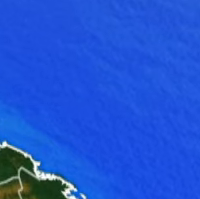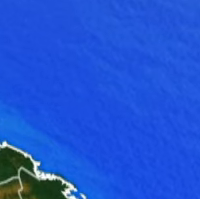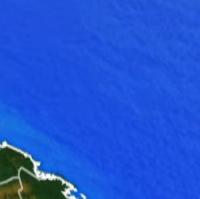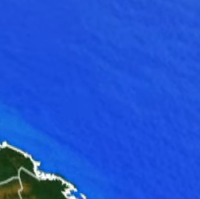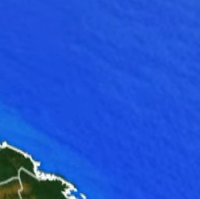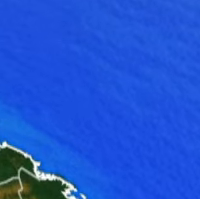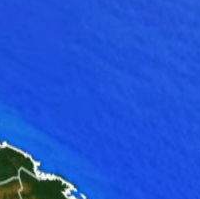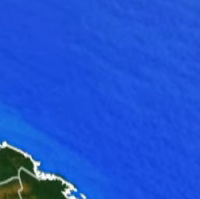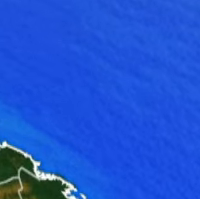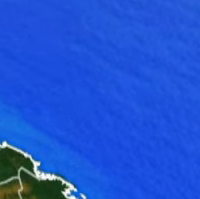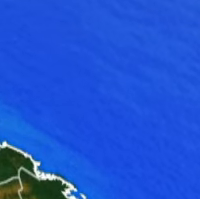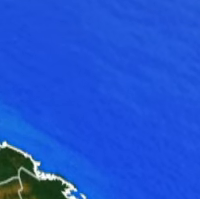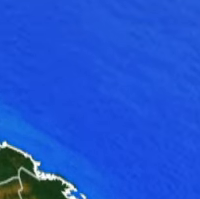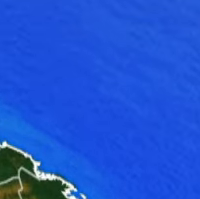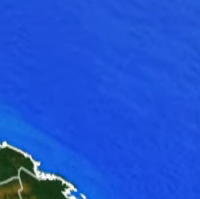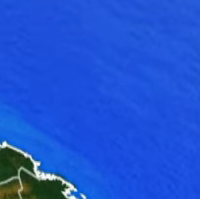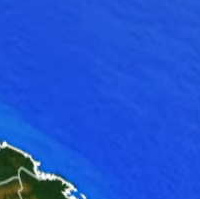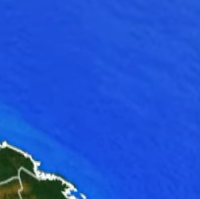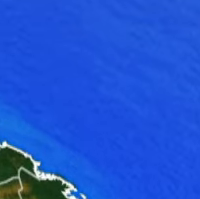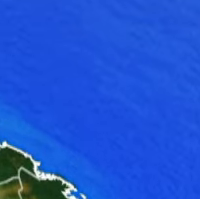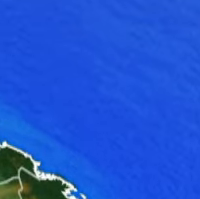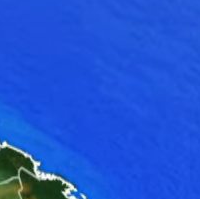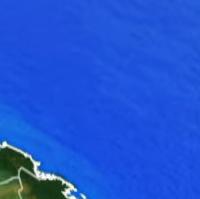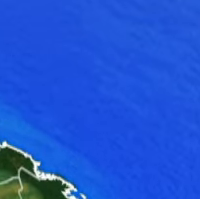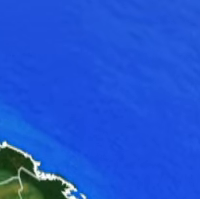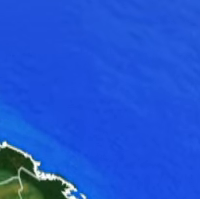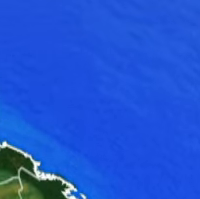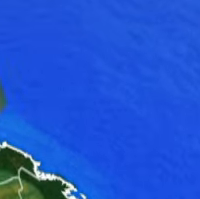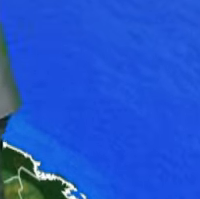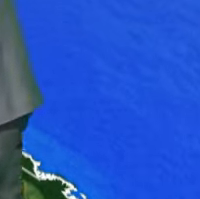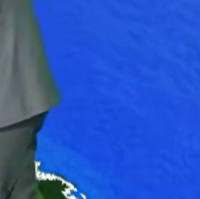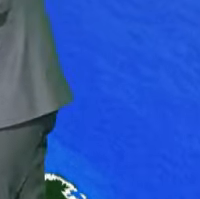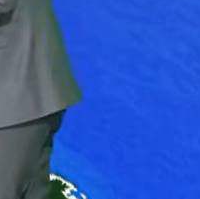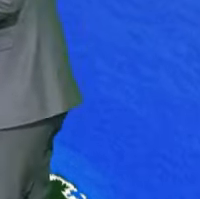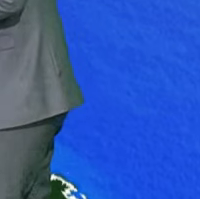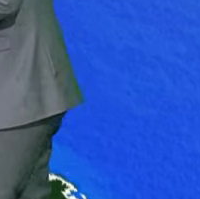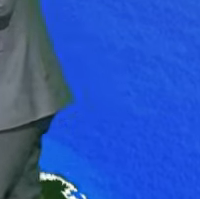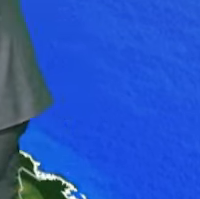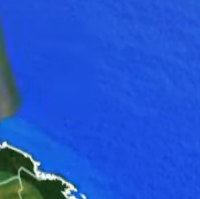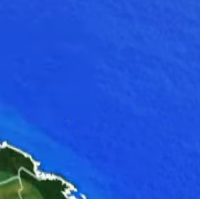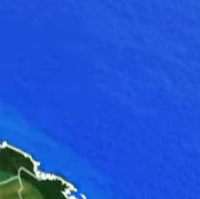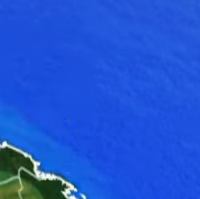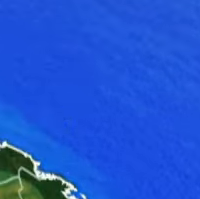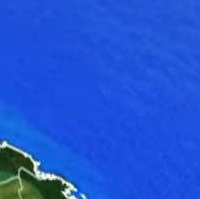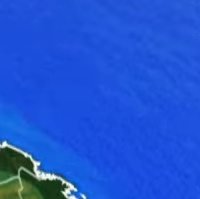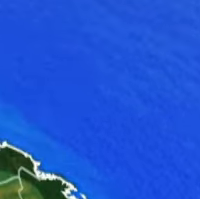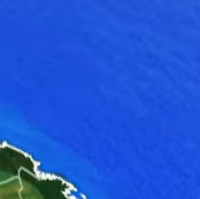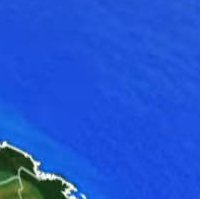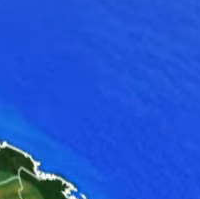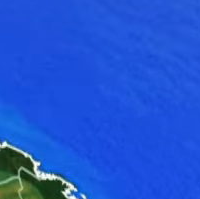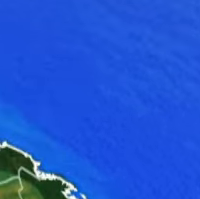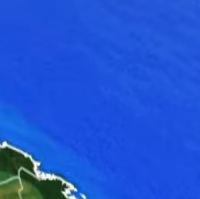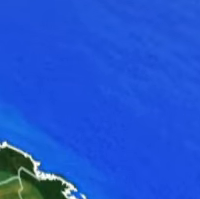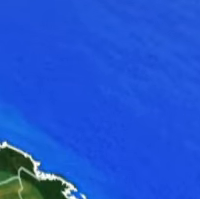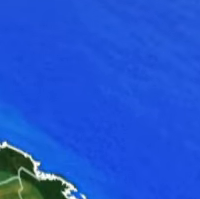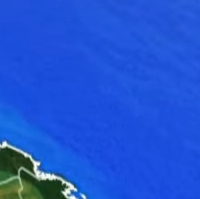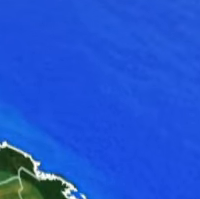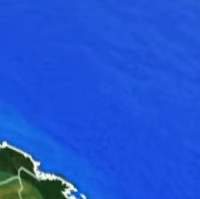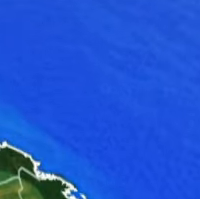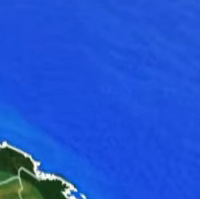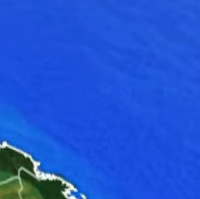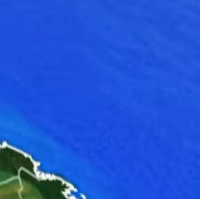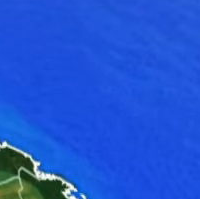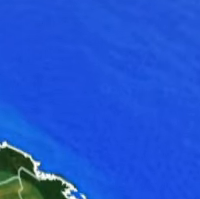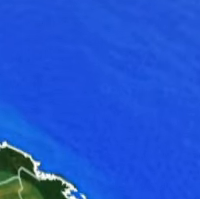malaking parte ng Central Luzon. May malalakas na ulan bandang hapon sa Bicol Region, maging dyan sa Occidental Mindoro at meron na rin